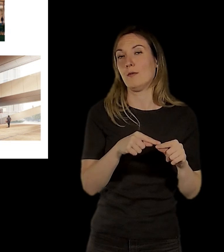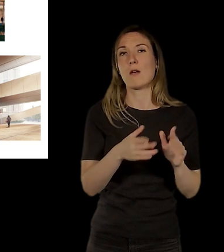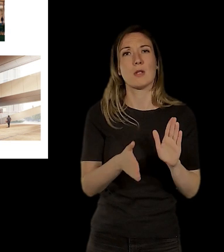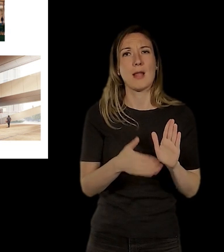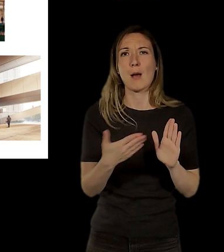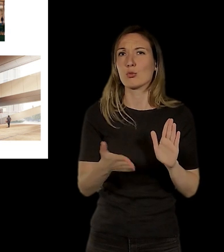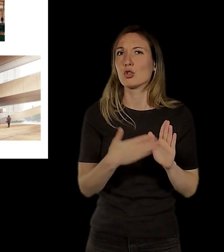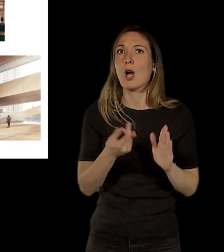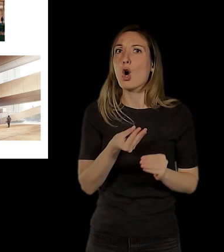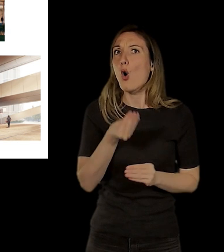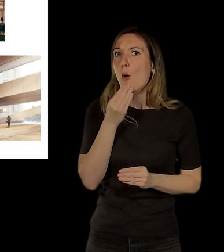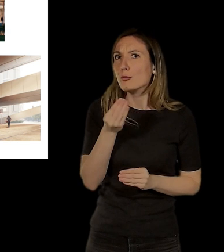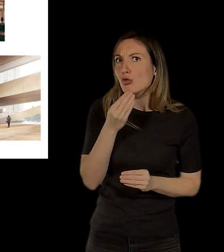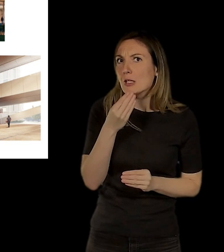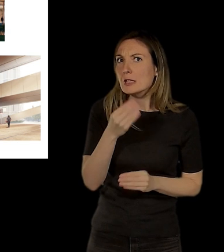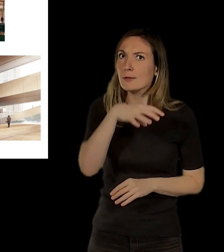být třeba občerstvení